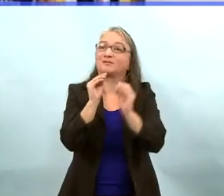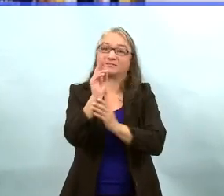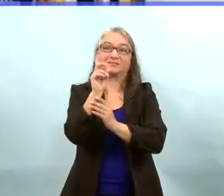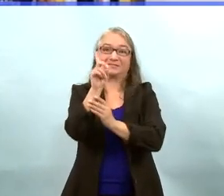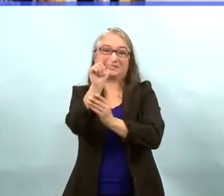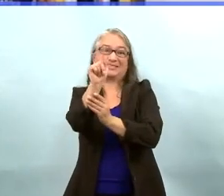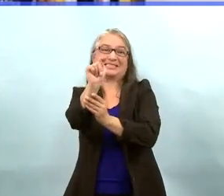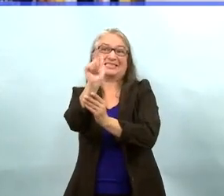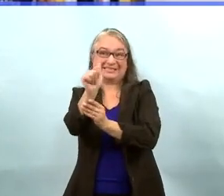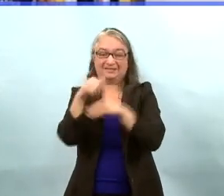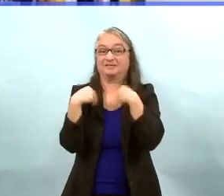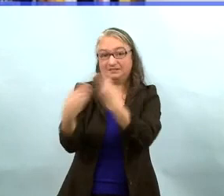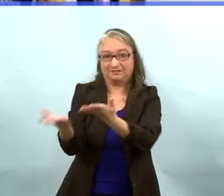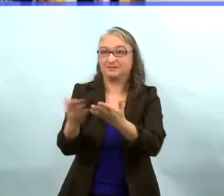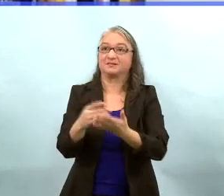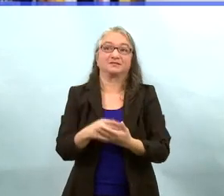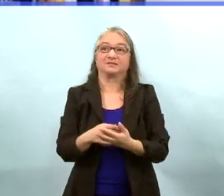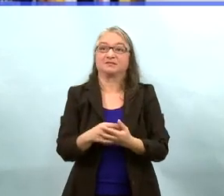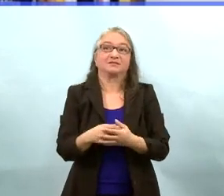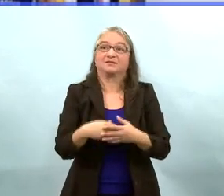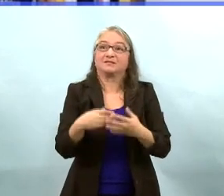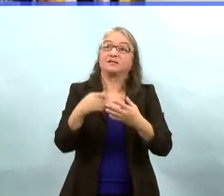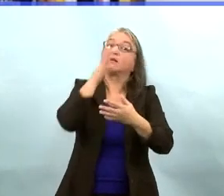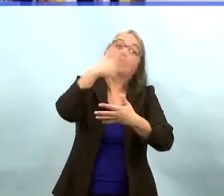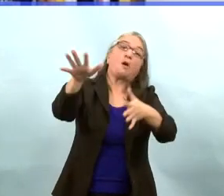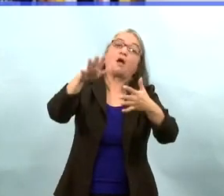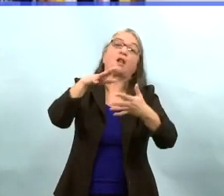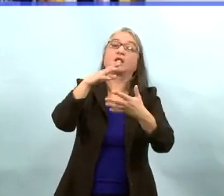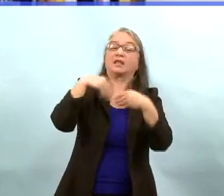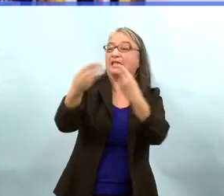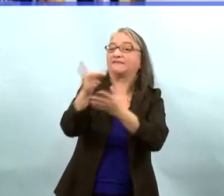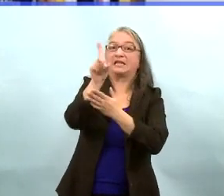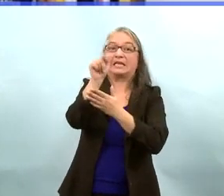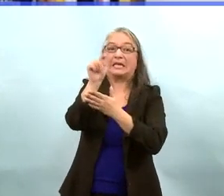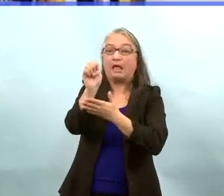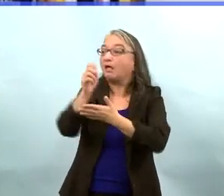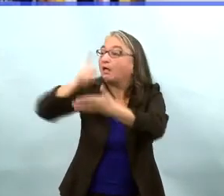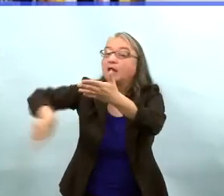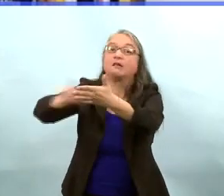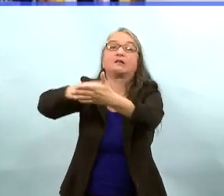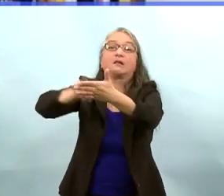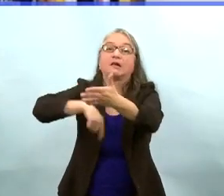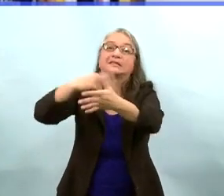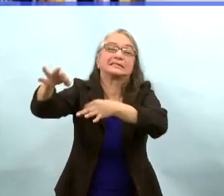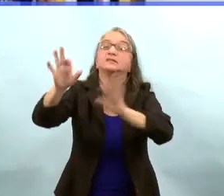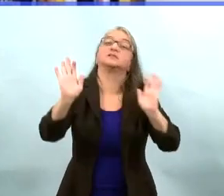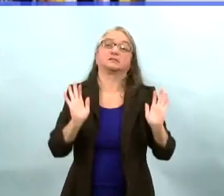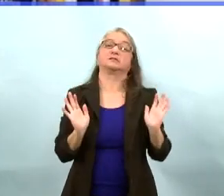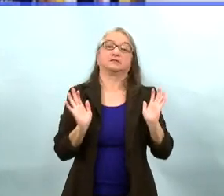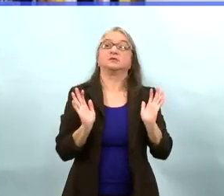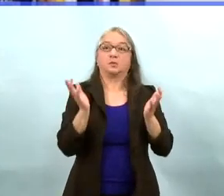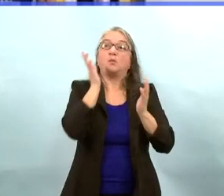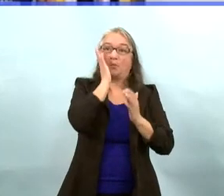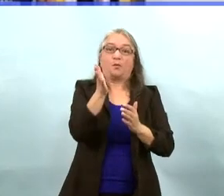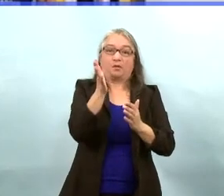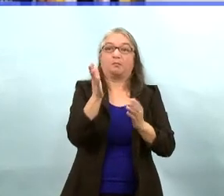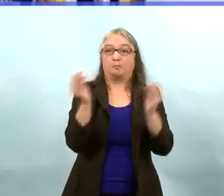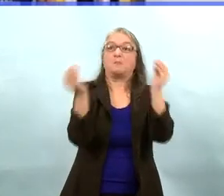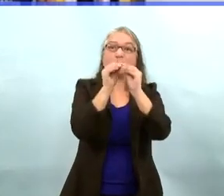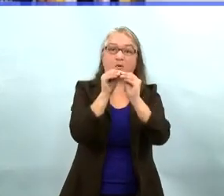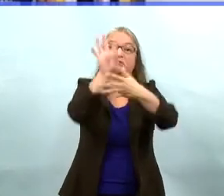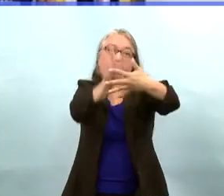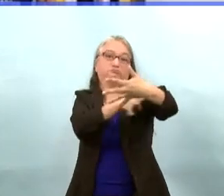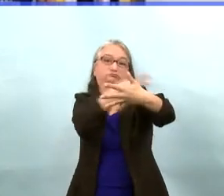de permettre à plus d'enfants d'obtenir leur vaccin encore plus tôt pour ne pas attendre plus tard au mois de décembre. Donc, j'encourage les enfants de